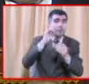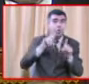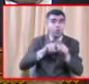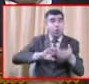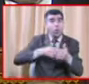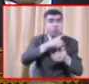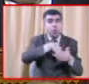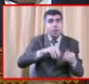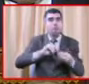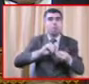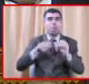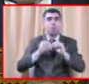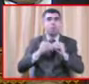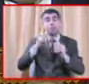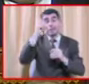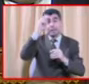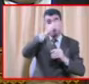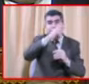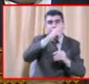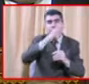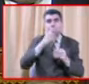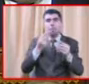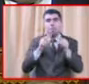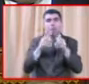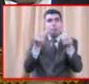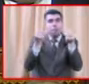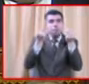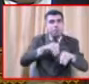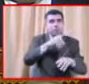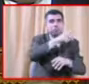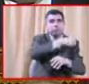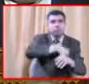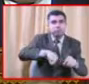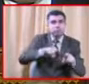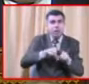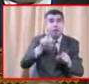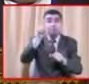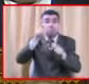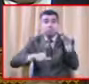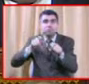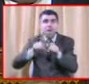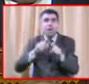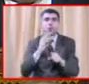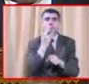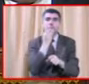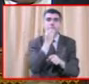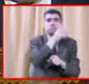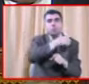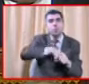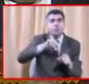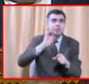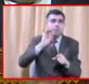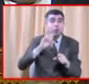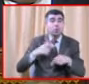مجموعة ديال ممتلكات وبنايات ويعني سكان يبلغون الصوت ديالهم للسيد وزير الداخلية،